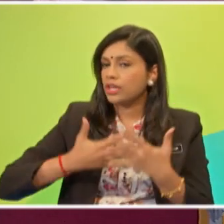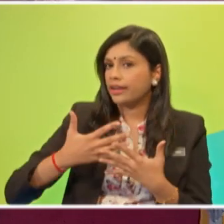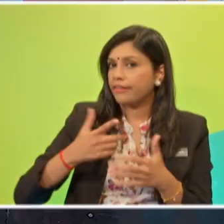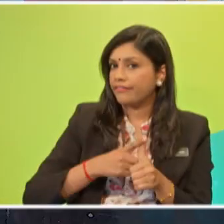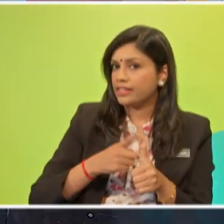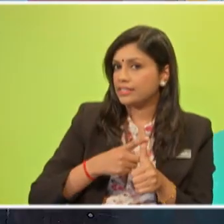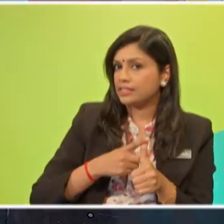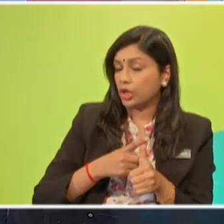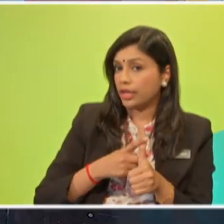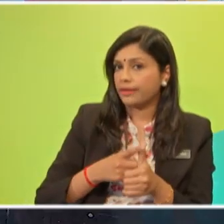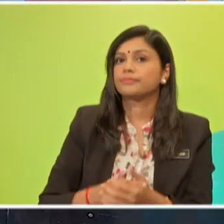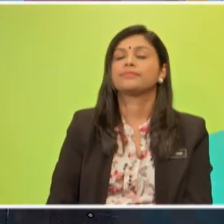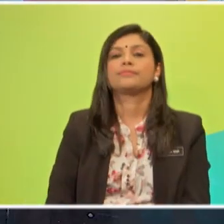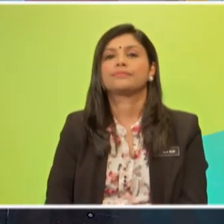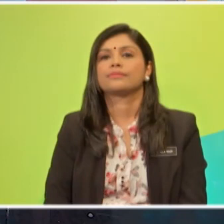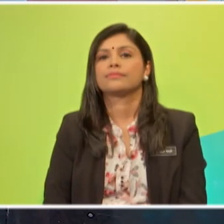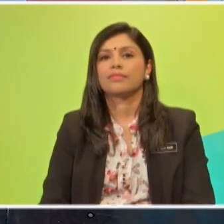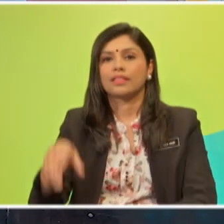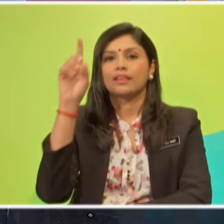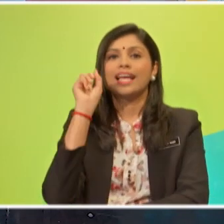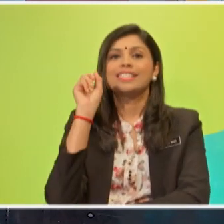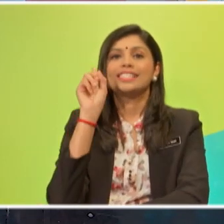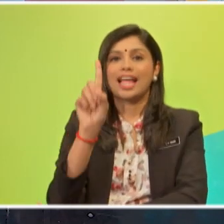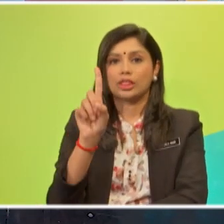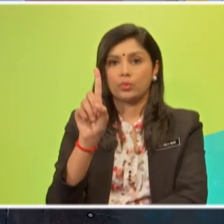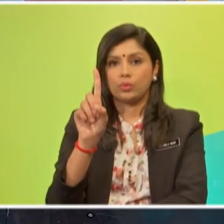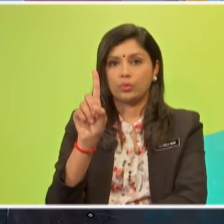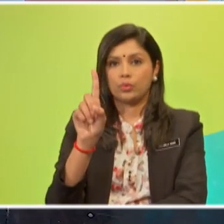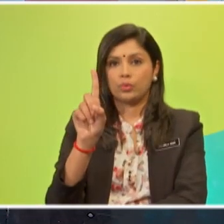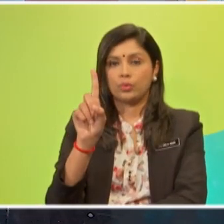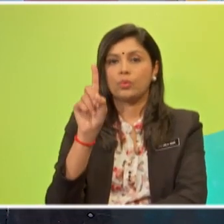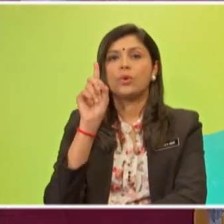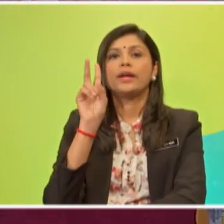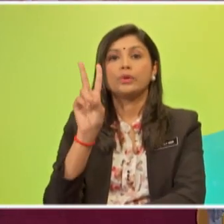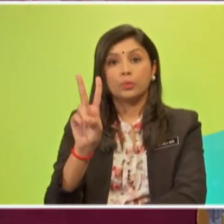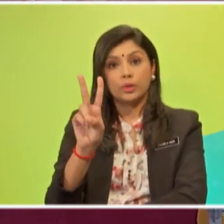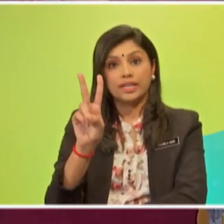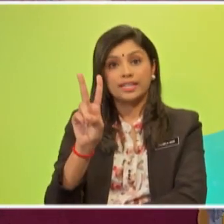sama-sama. Okey cikgu, boleh. Okey, 1 2